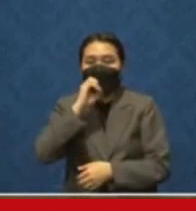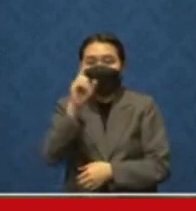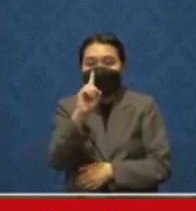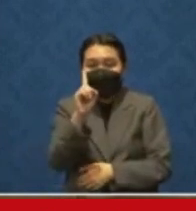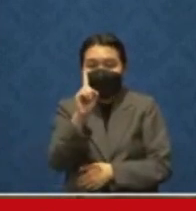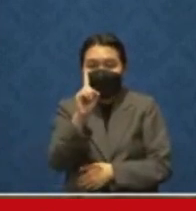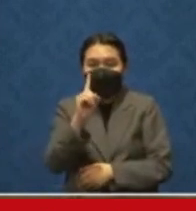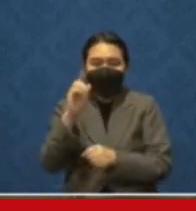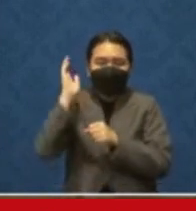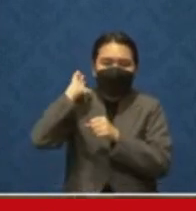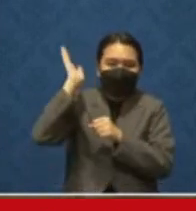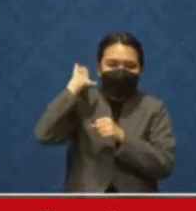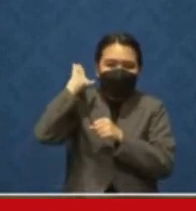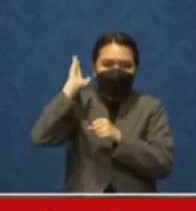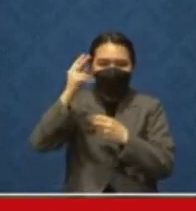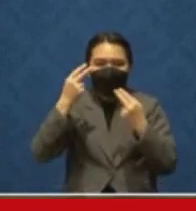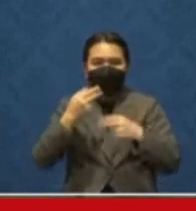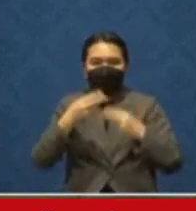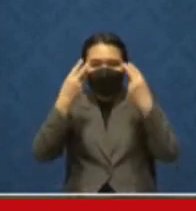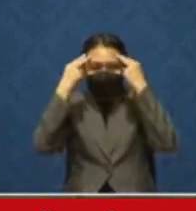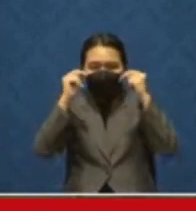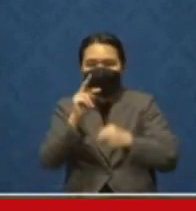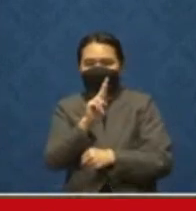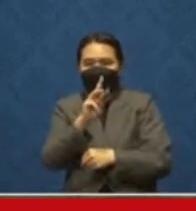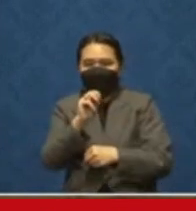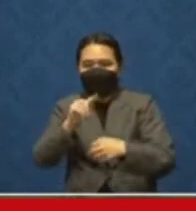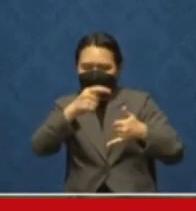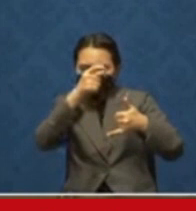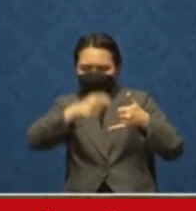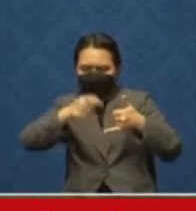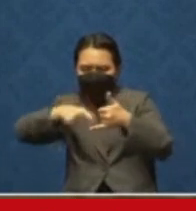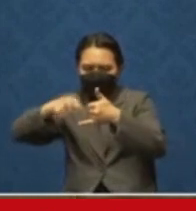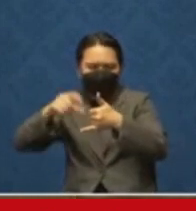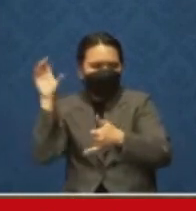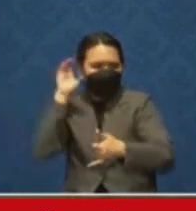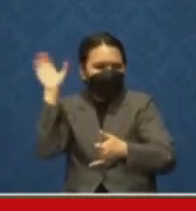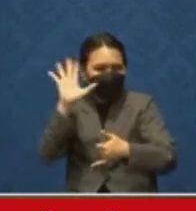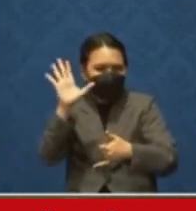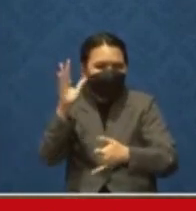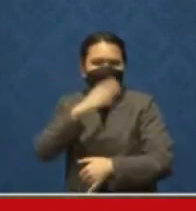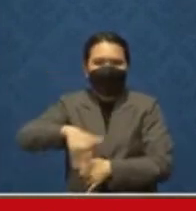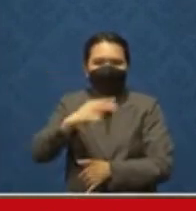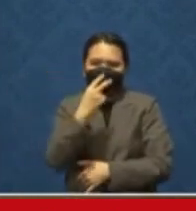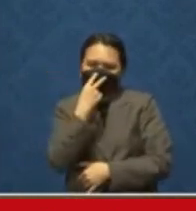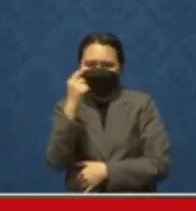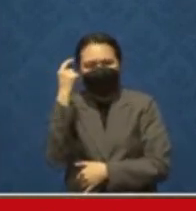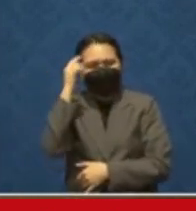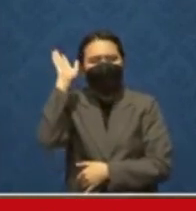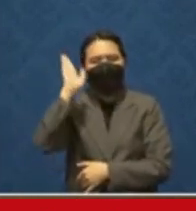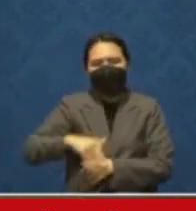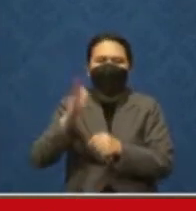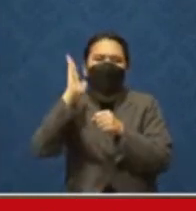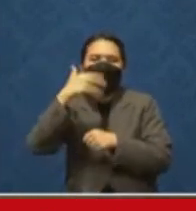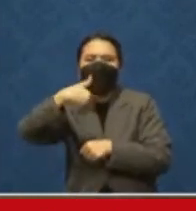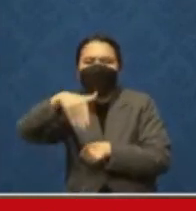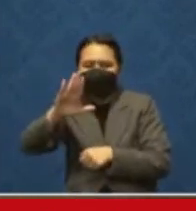ลอยอ่าธรรมดาที่เคารพครับวันนี้นี่ผมถึงบอกว่าการอภิปรายไม่